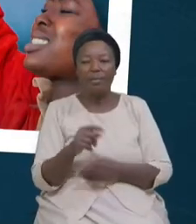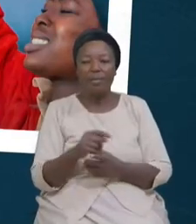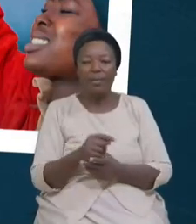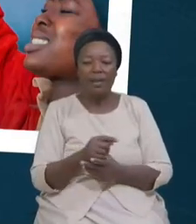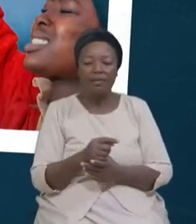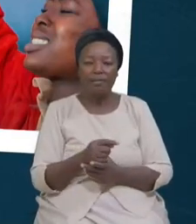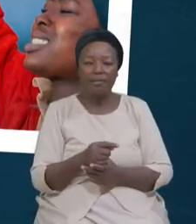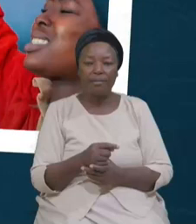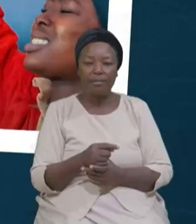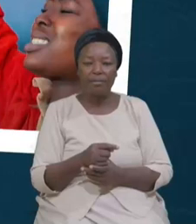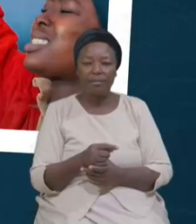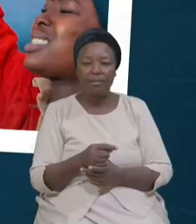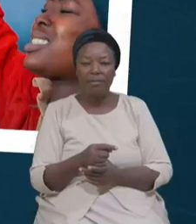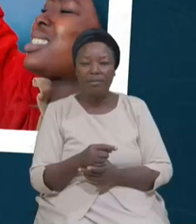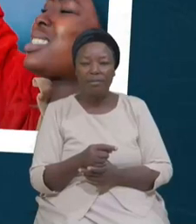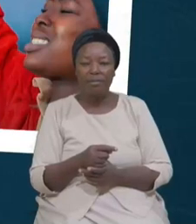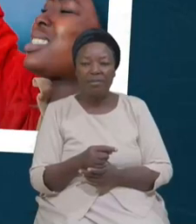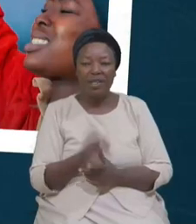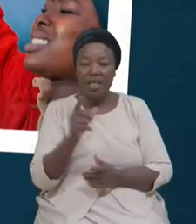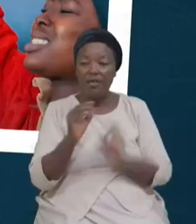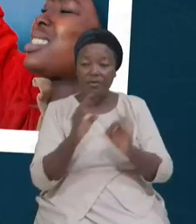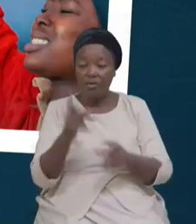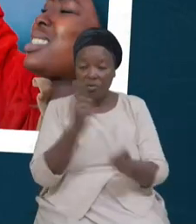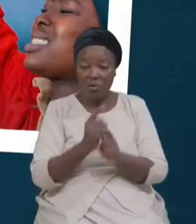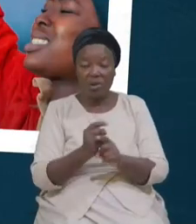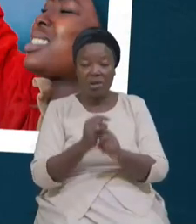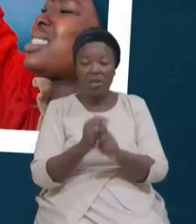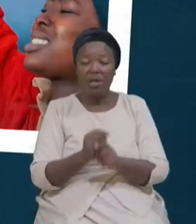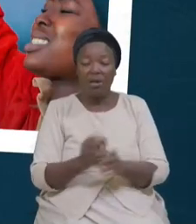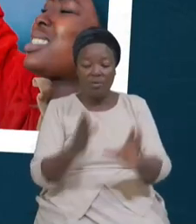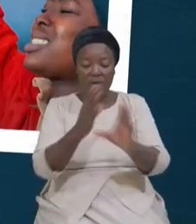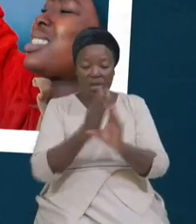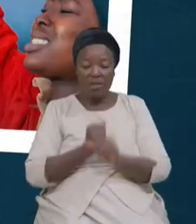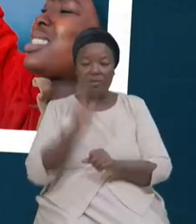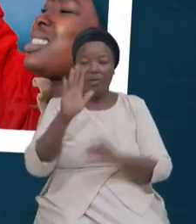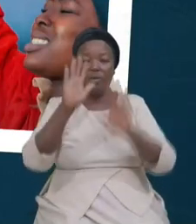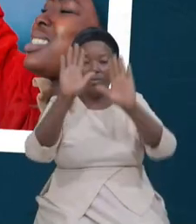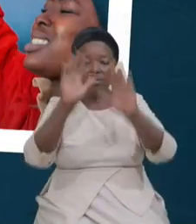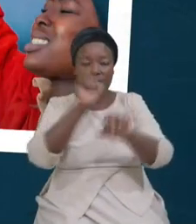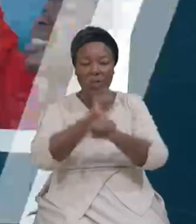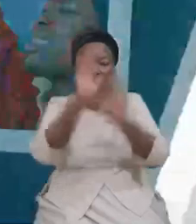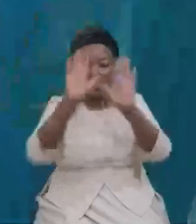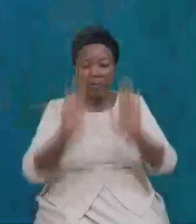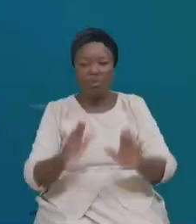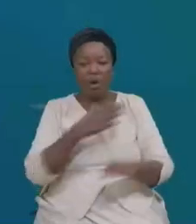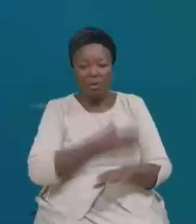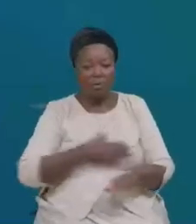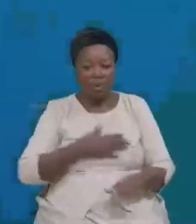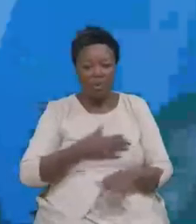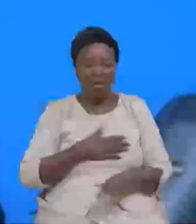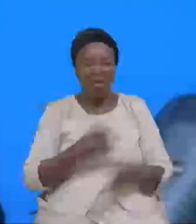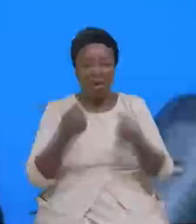Si vous venez de recevoir vos miracles, partagez vos témoignages avec nous par le numéro de WhatsApp